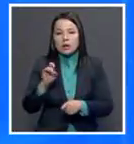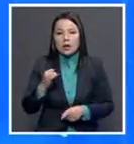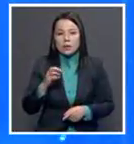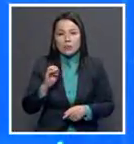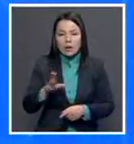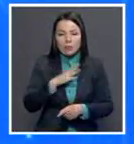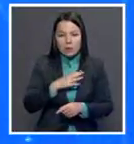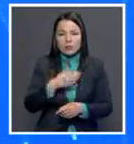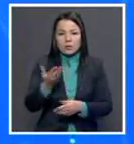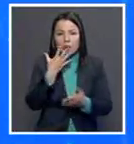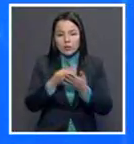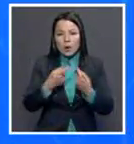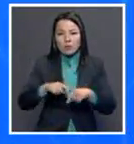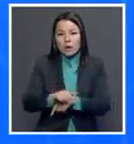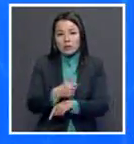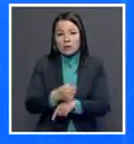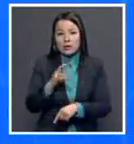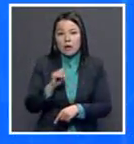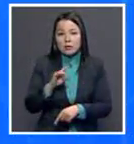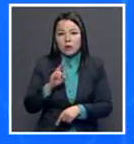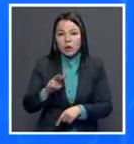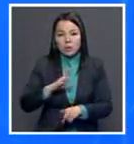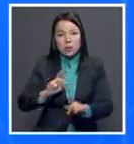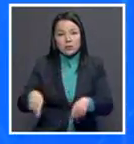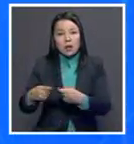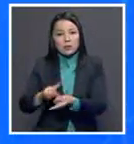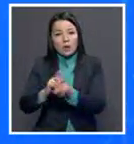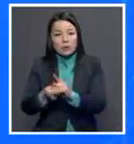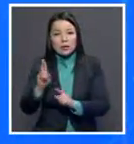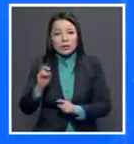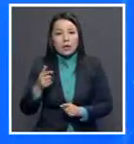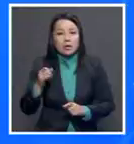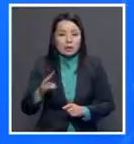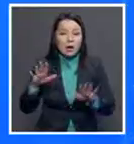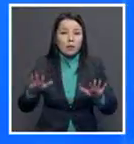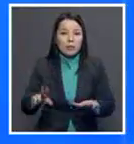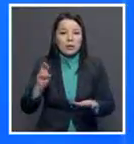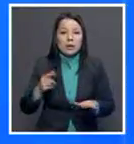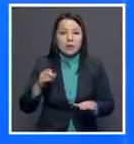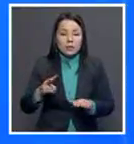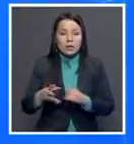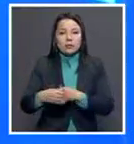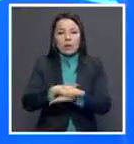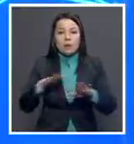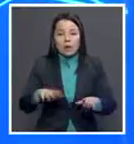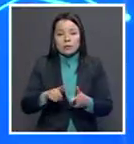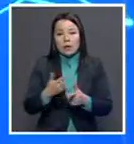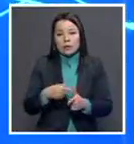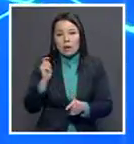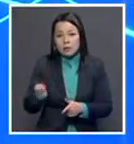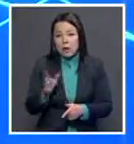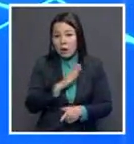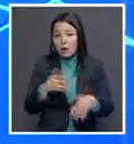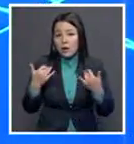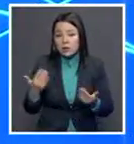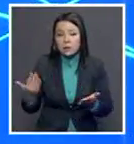ауданының әкімшілігі орталығы Нарынғол ауылына ауысса, ал Кеген ауданының орталығы Кеген елді мекен аталды. Нарынғол ауылының